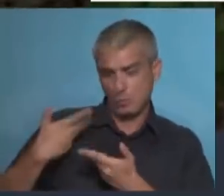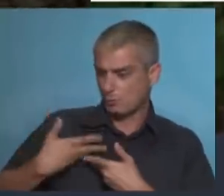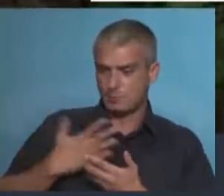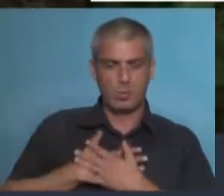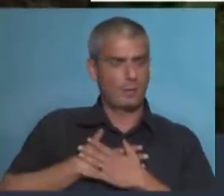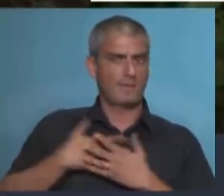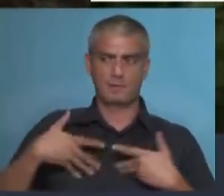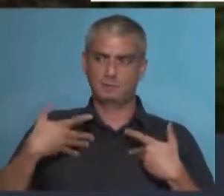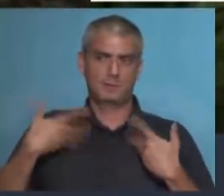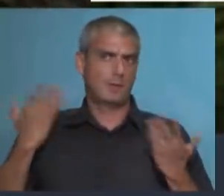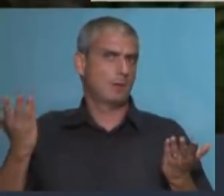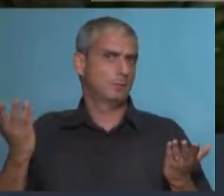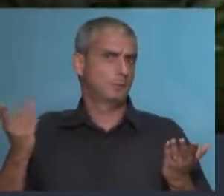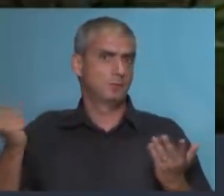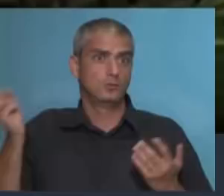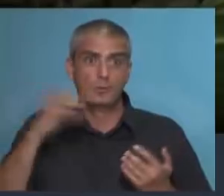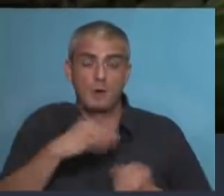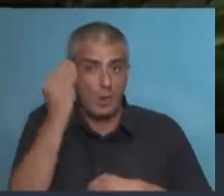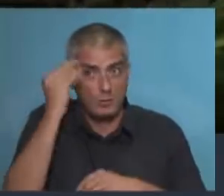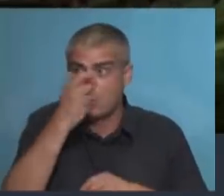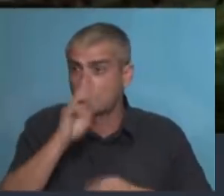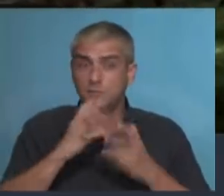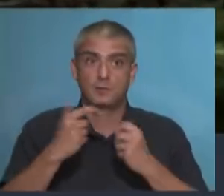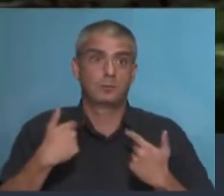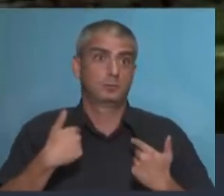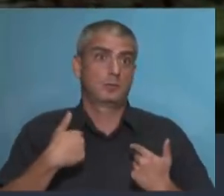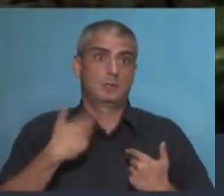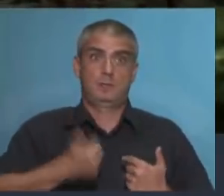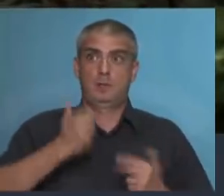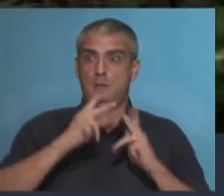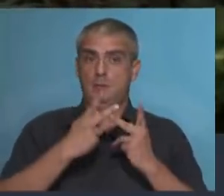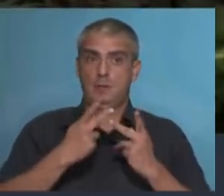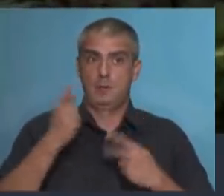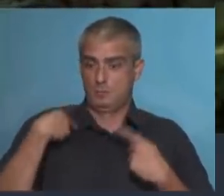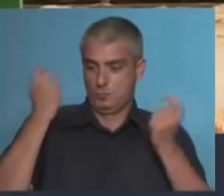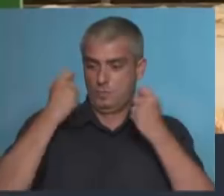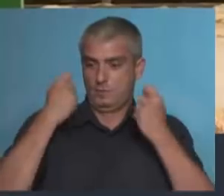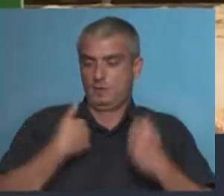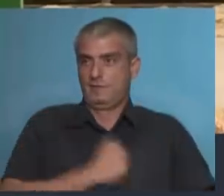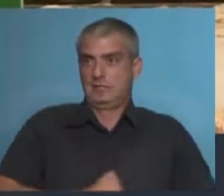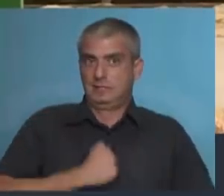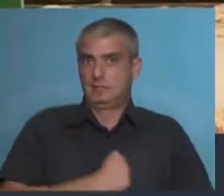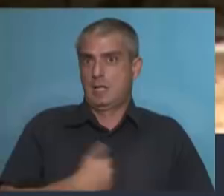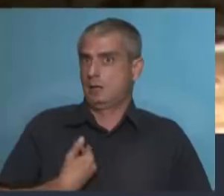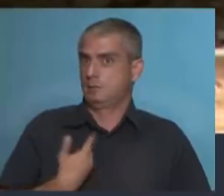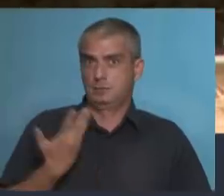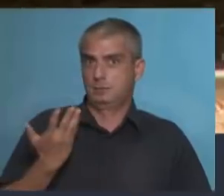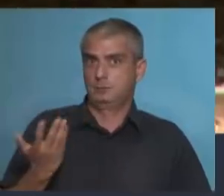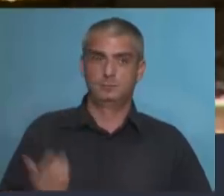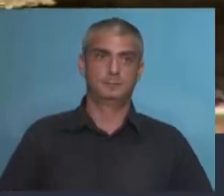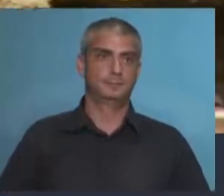ובשמחה, וכשהוא בא להודיע לי שהוא עוזב את הקיבוץ, הייתי אז מנהלת קהילה, מאוד הופתעתי ומאוד הצטערתי.